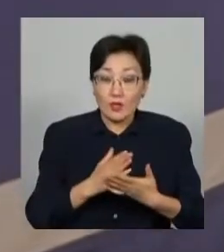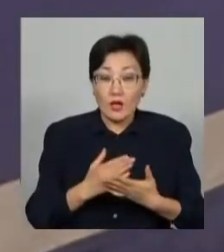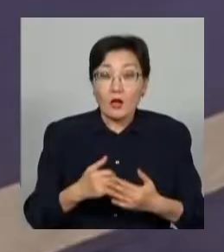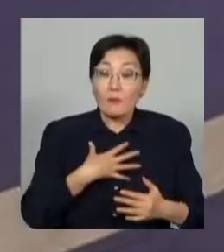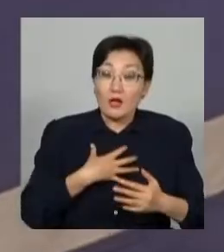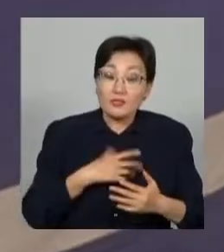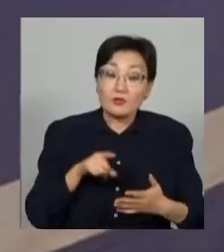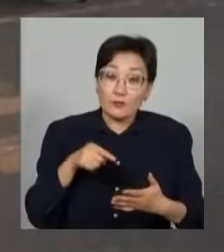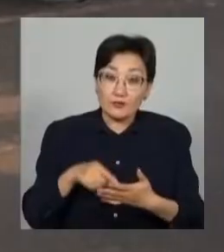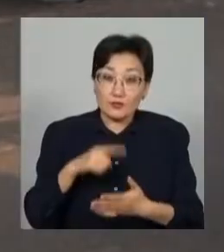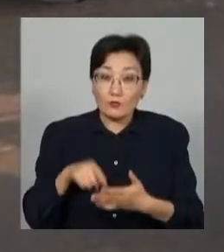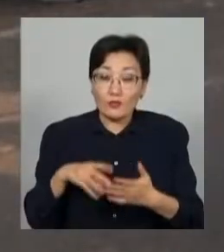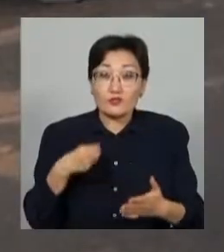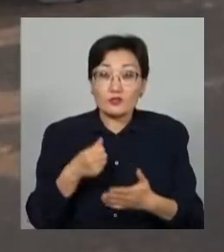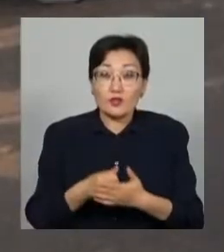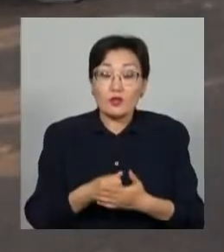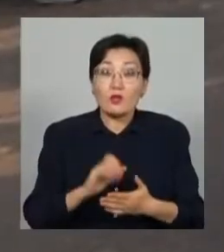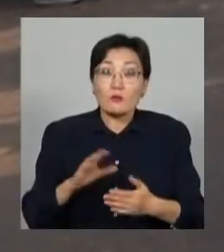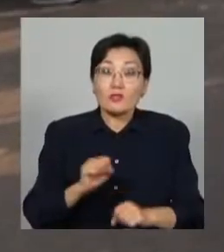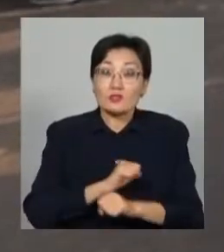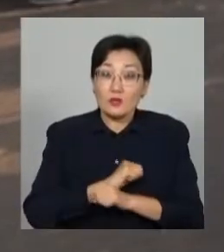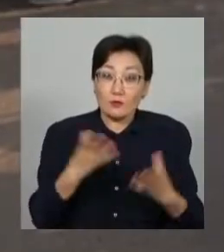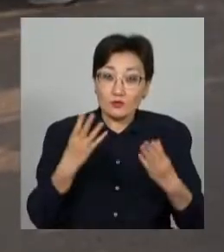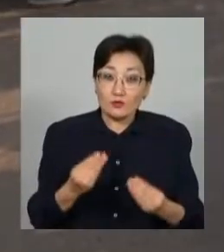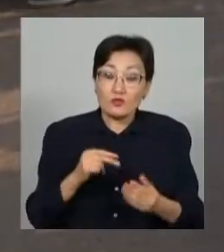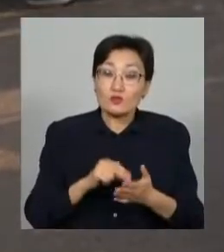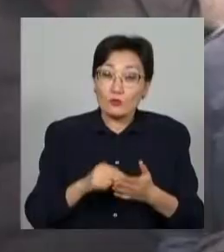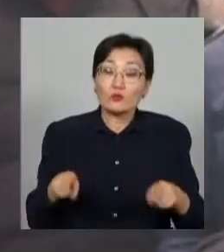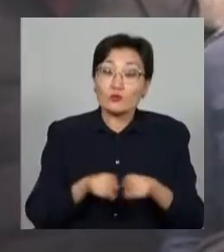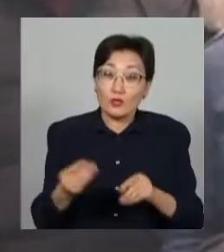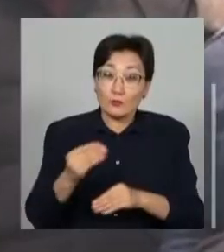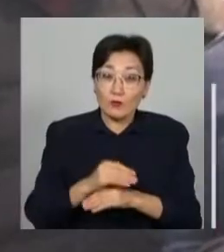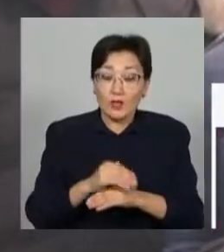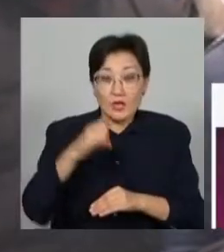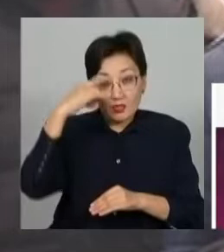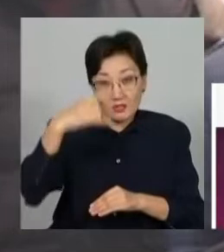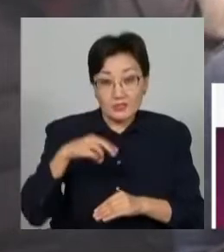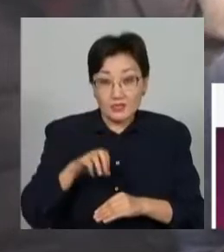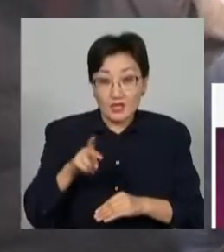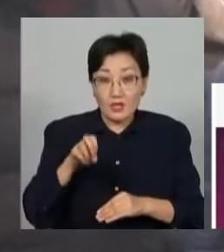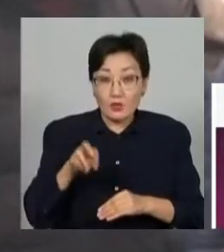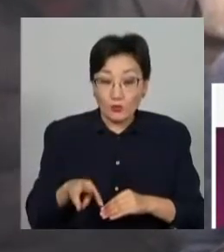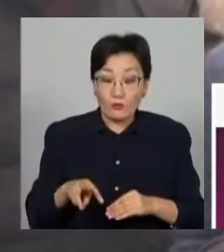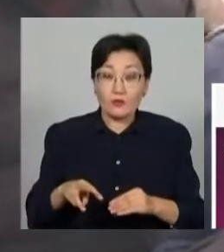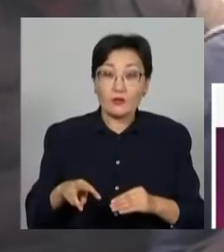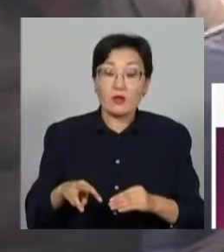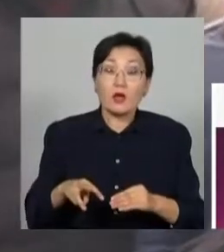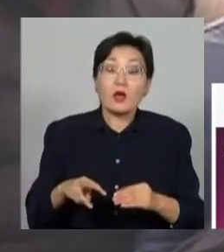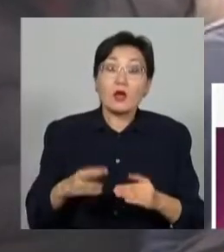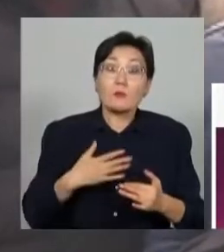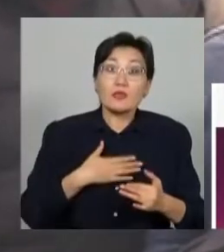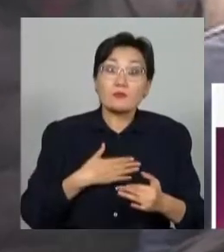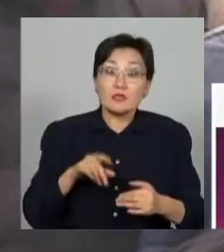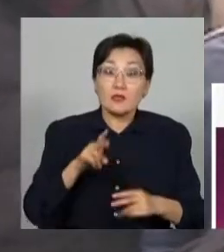да қордаланған мәселеге төленбеген демалыс күнінің ақысын тағы қосыңыз. Қазақтелекомды сен приоритет деген уже кішкене былай қарағанда ұмытылып келеді.